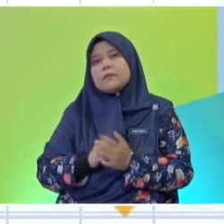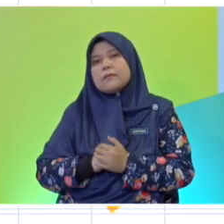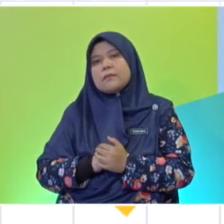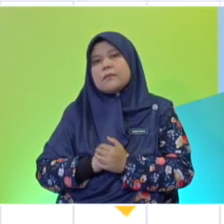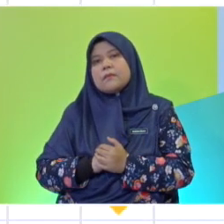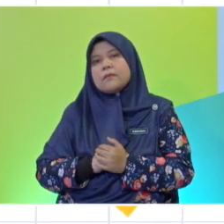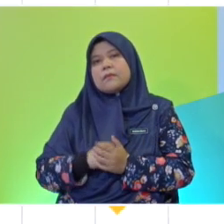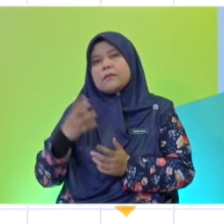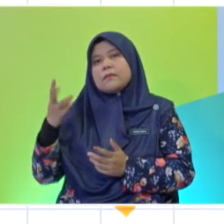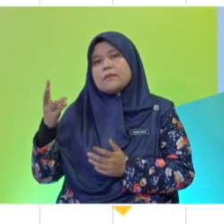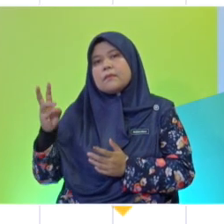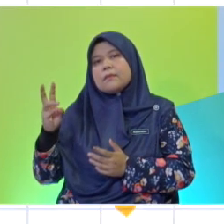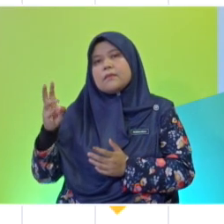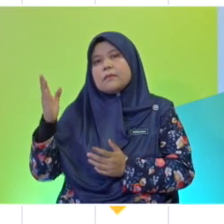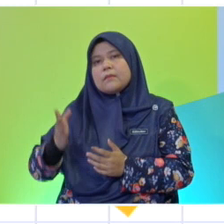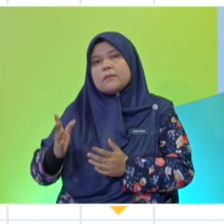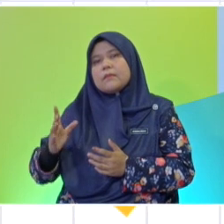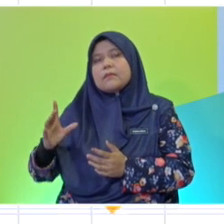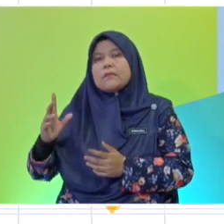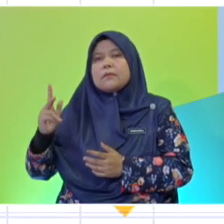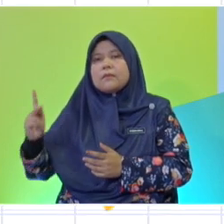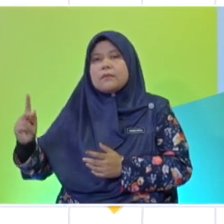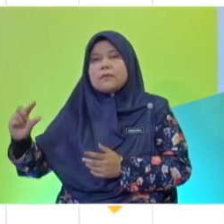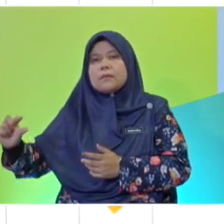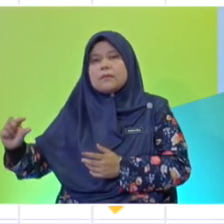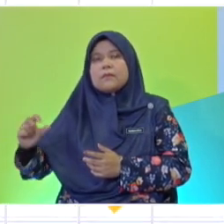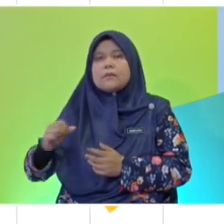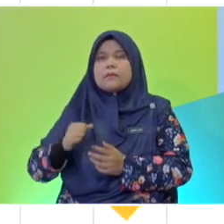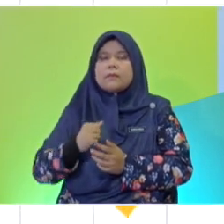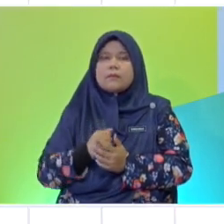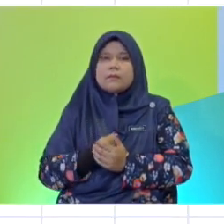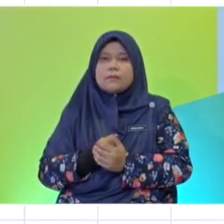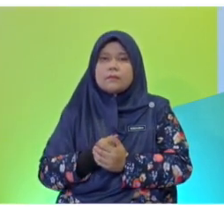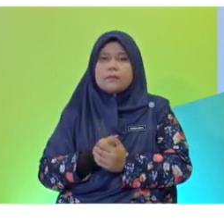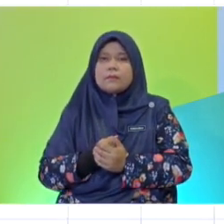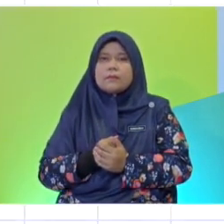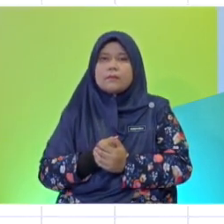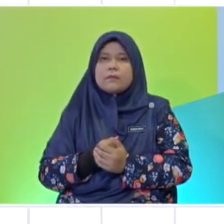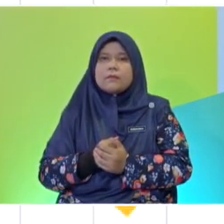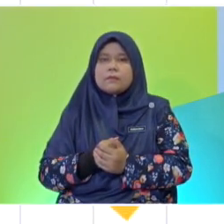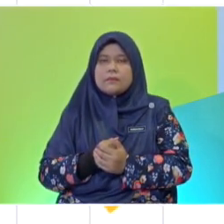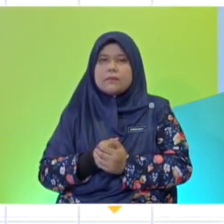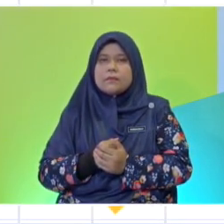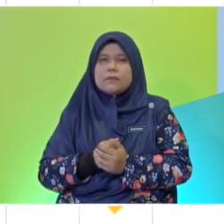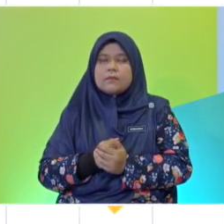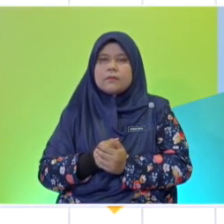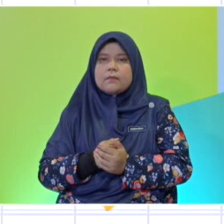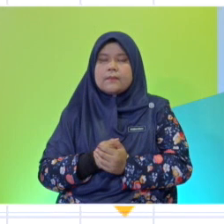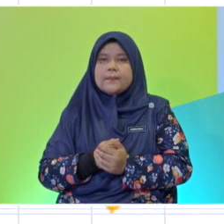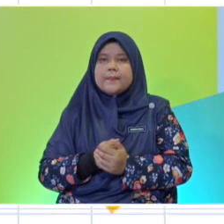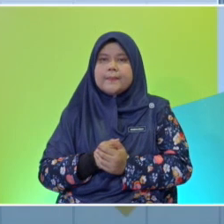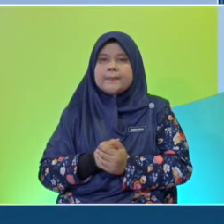16 Ringgit per kg 16 Ringgit per 1000 eh oke Ya